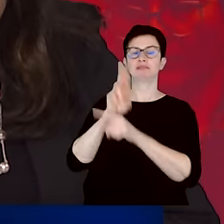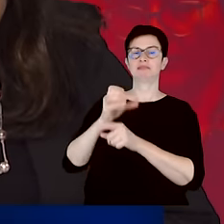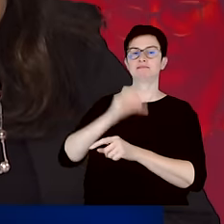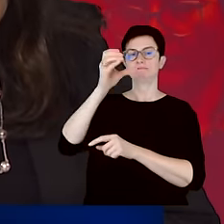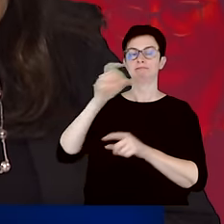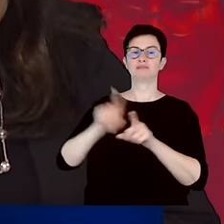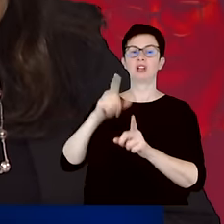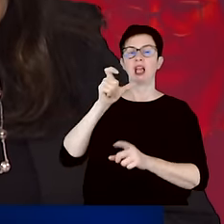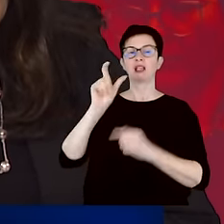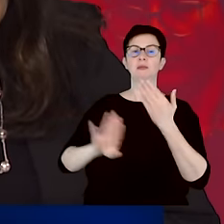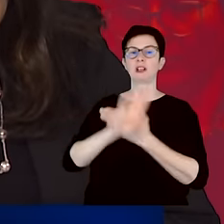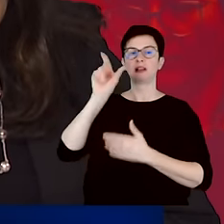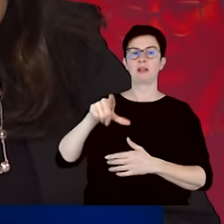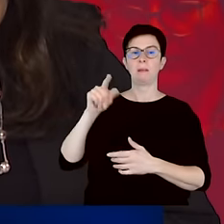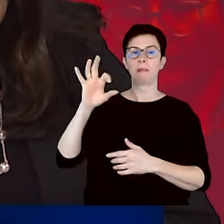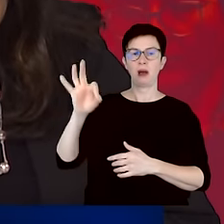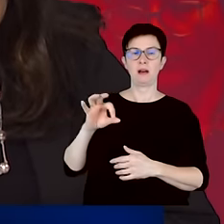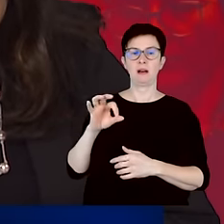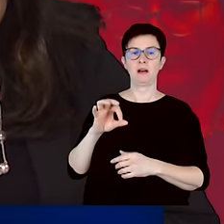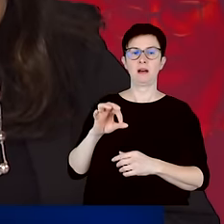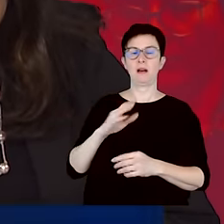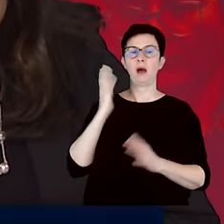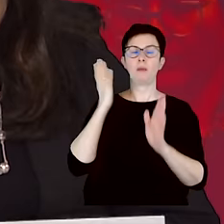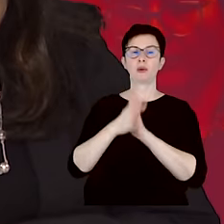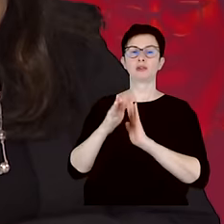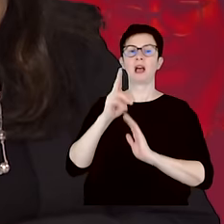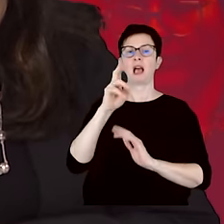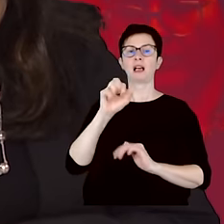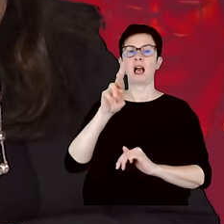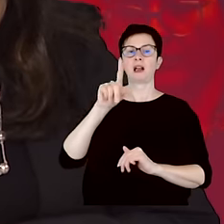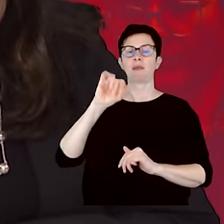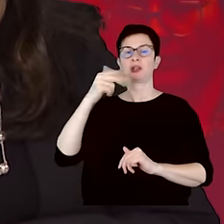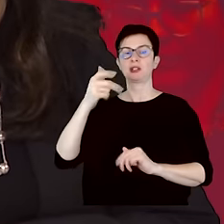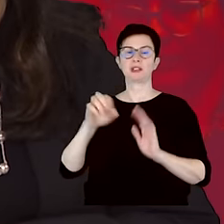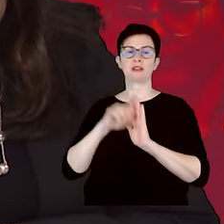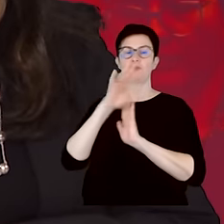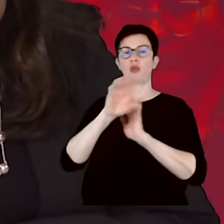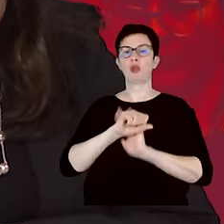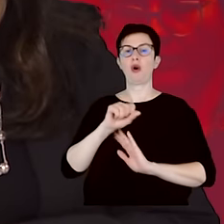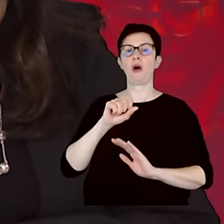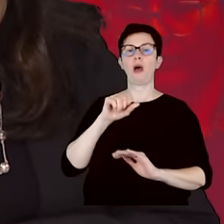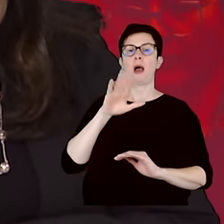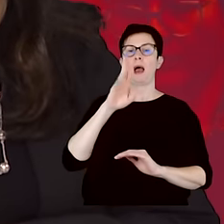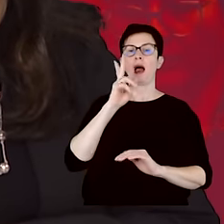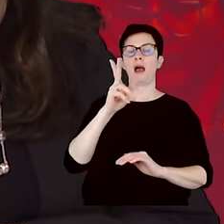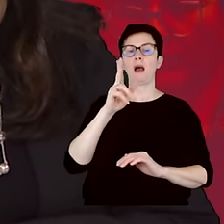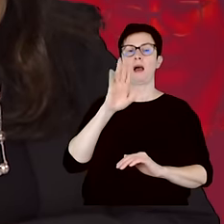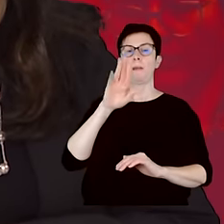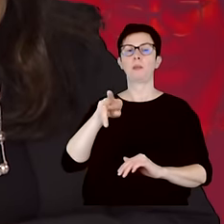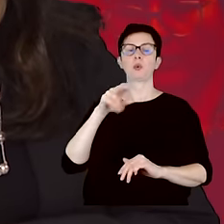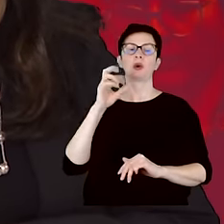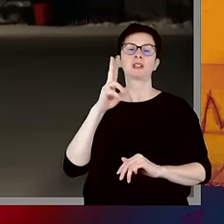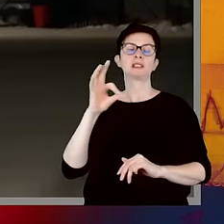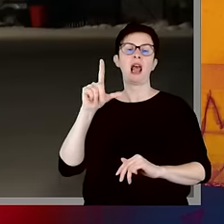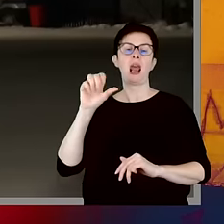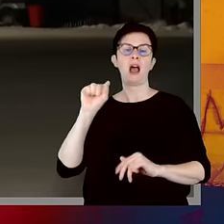przedstawicieli Platformy pan Karpiński, prosto do Brukseli, pan Karpiński, ale nie tylko, bo przepraszam, tak naprawdę